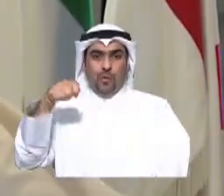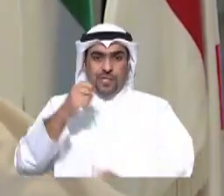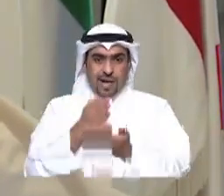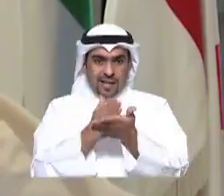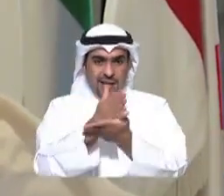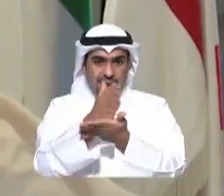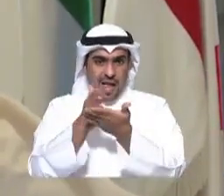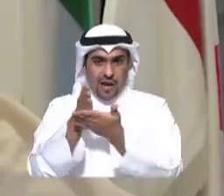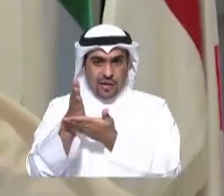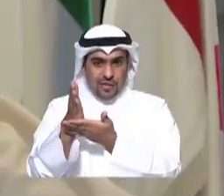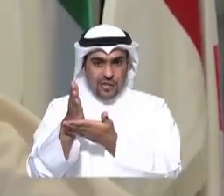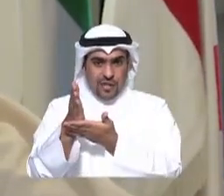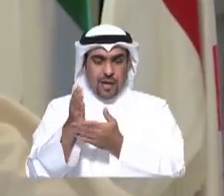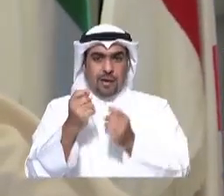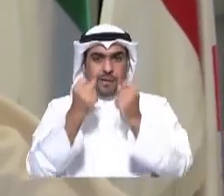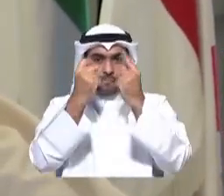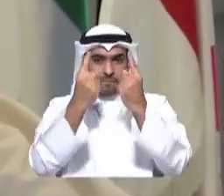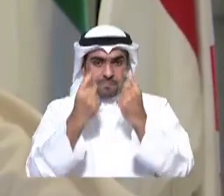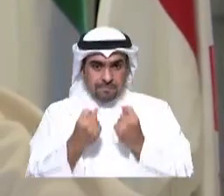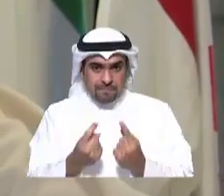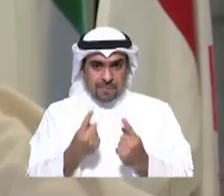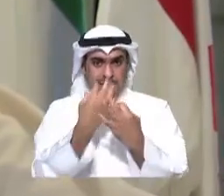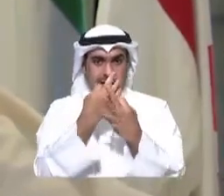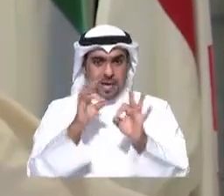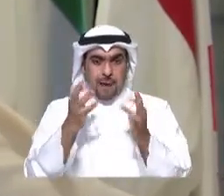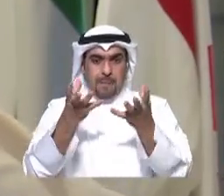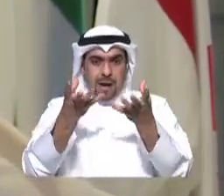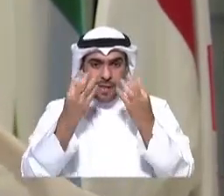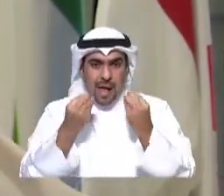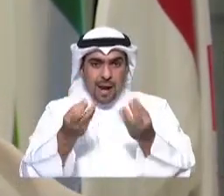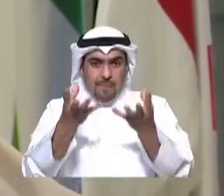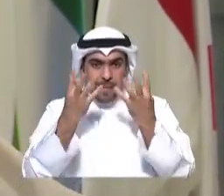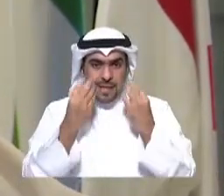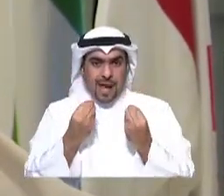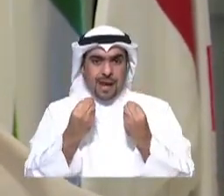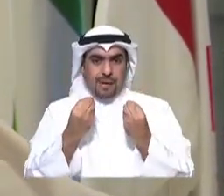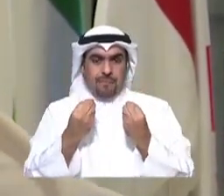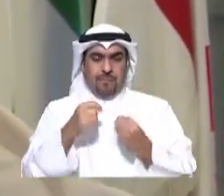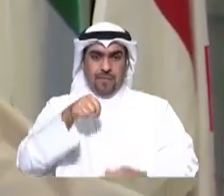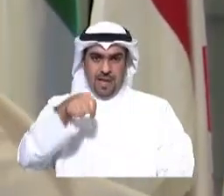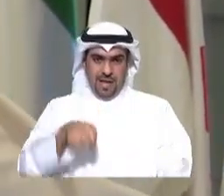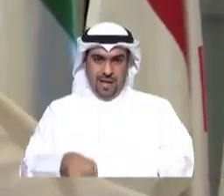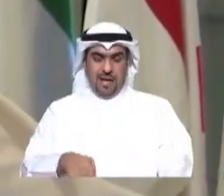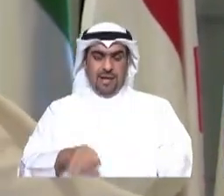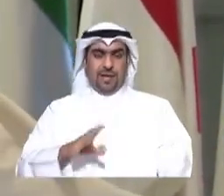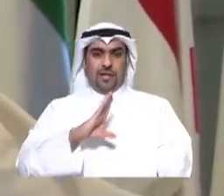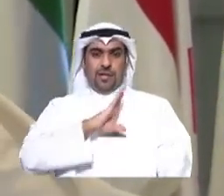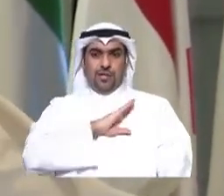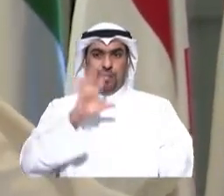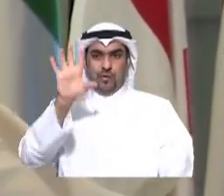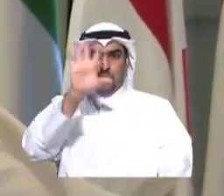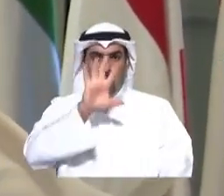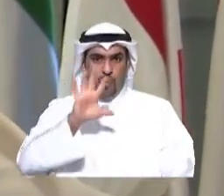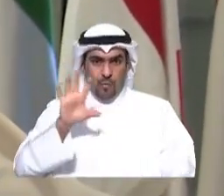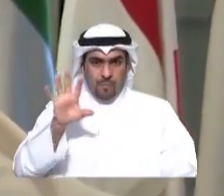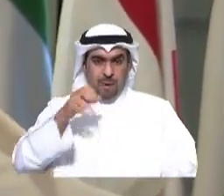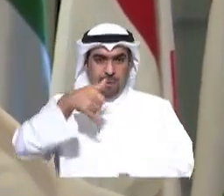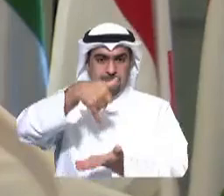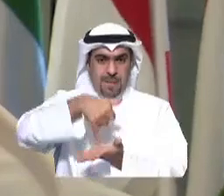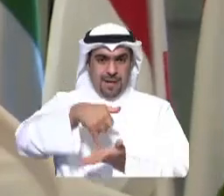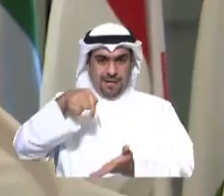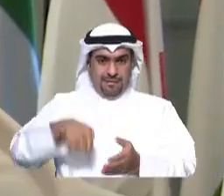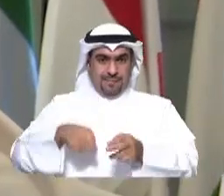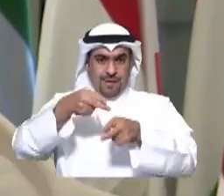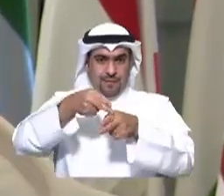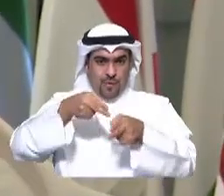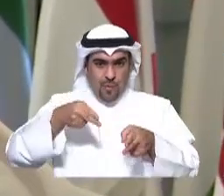من حلف شمال الأطلسي ومن اللجنة الدولية للصليب الأحمر. ومثل هذه الفعاليات